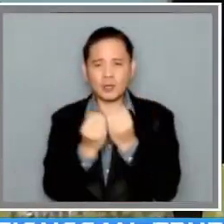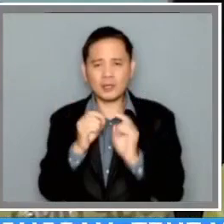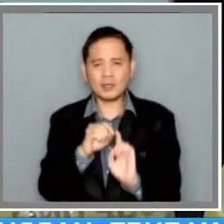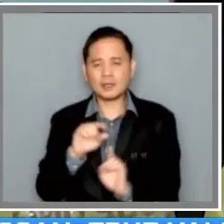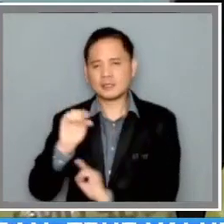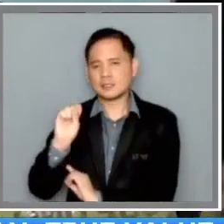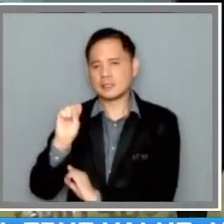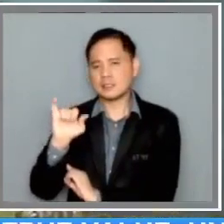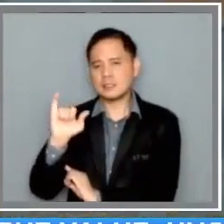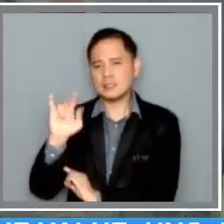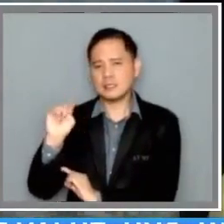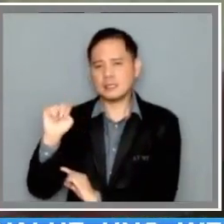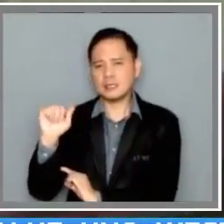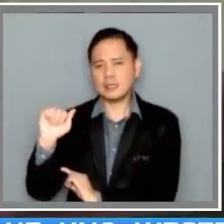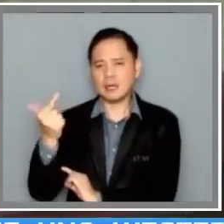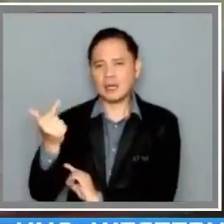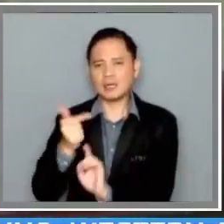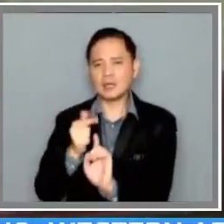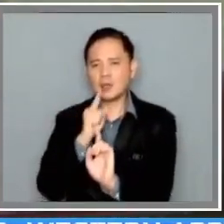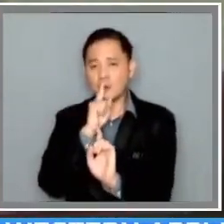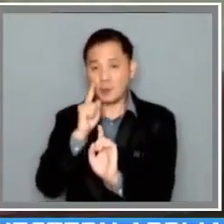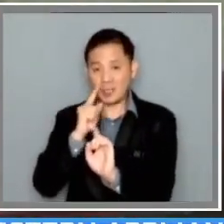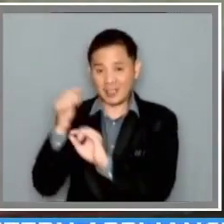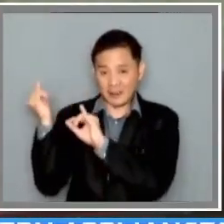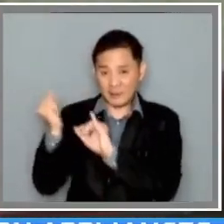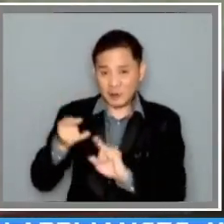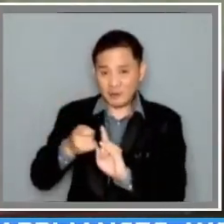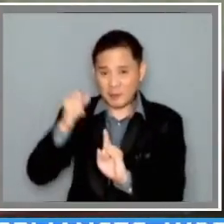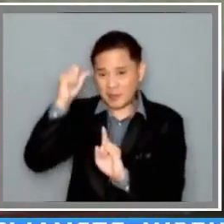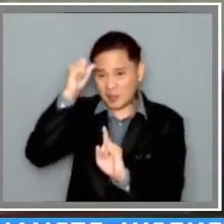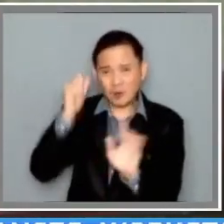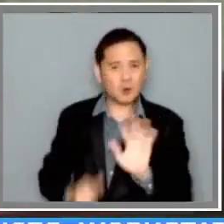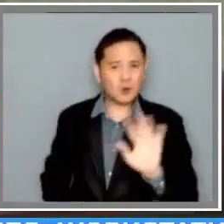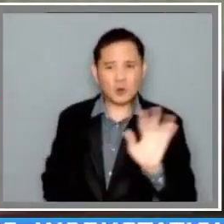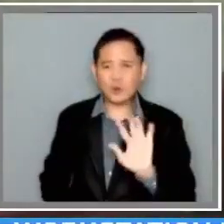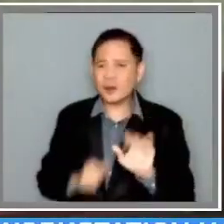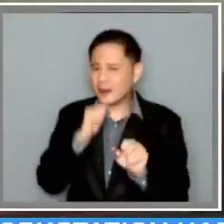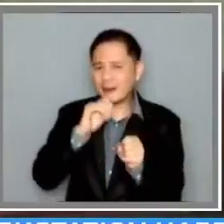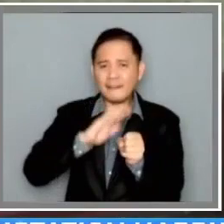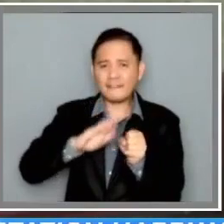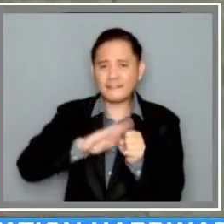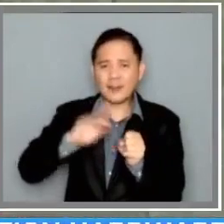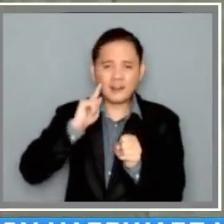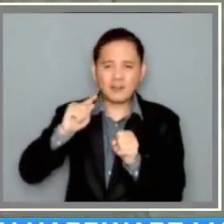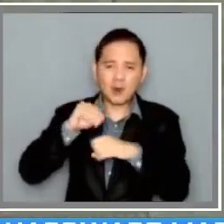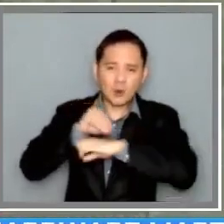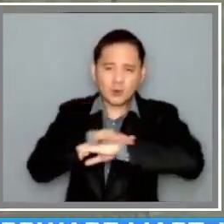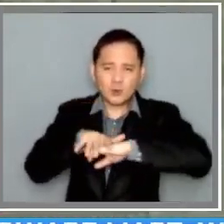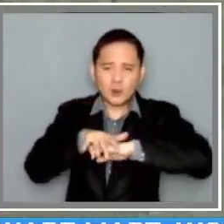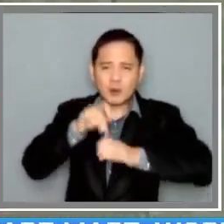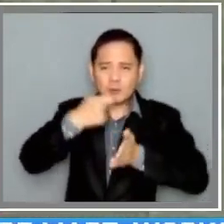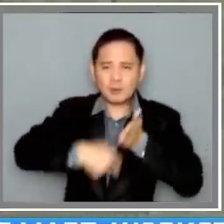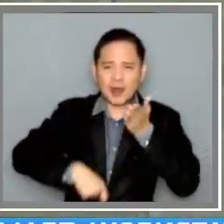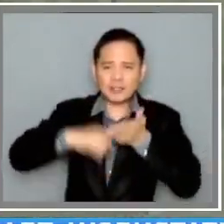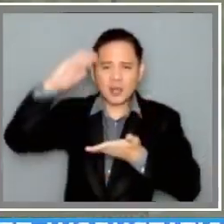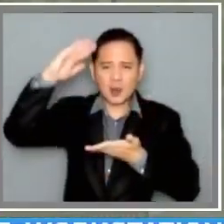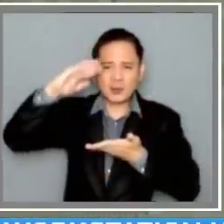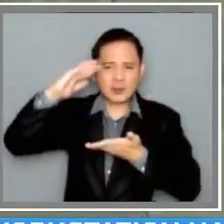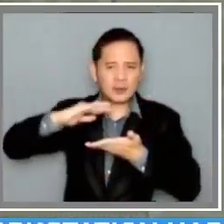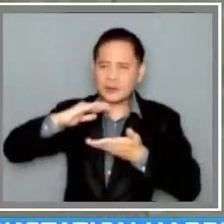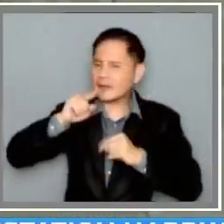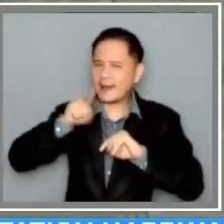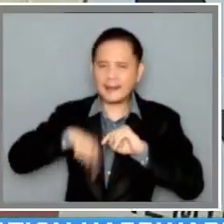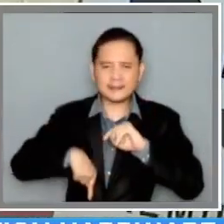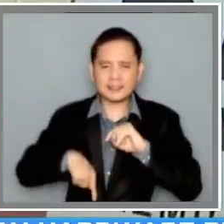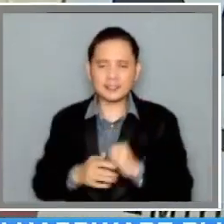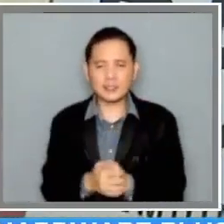ng mga inaangkat na bigas mula India, hindi raw sapat ito para mapababa ang presyo ng bigas sa bansa. Ang inaasahan daw nila ngayon ay ang